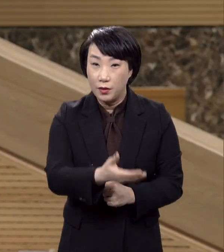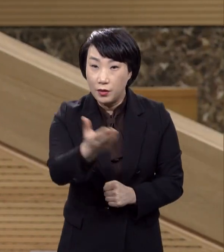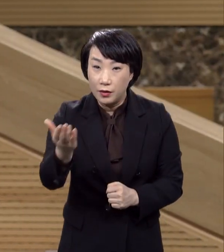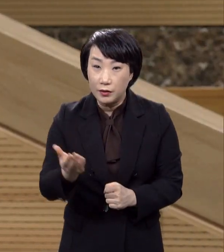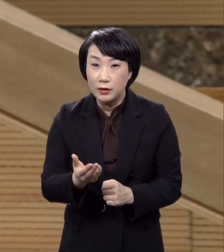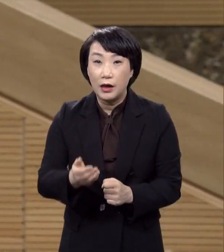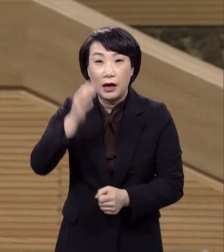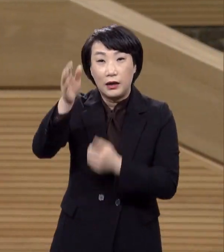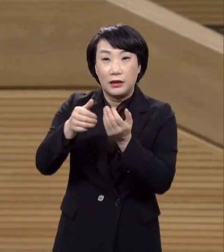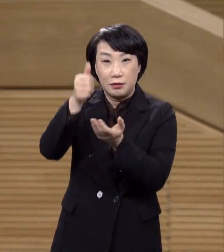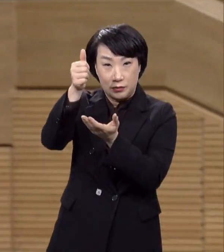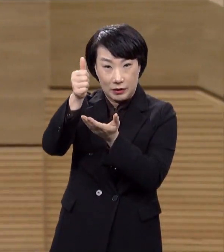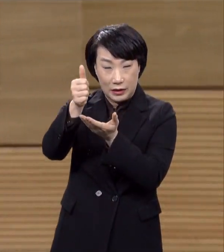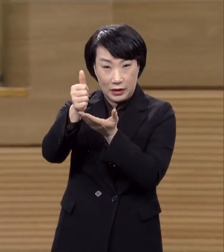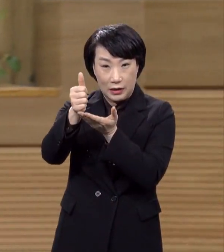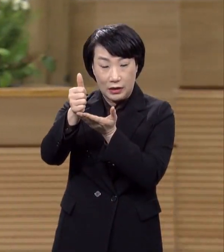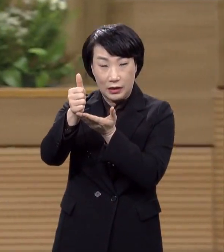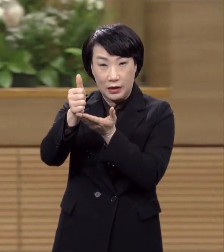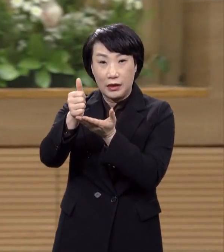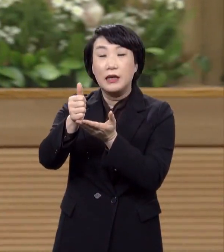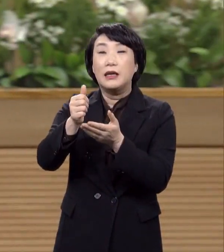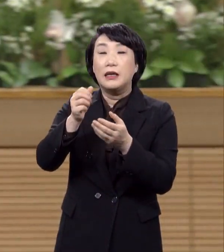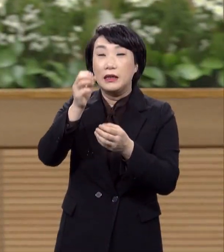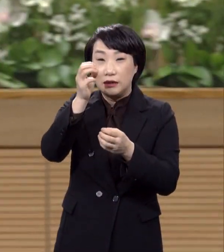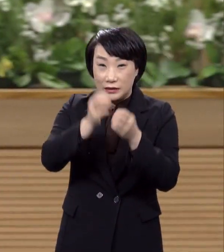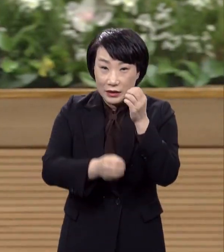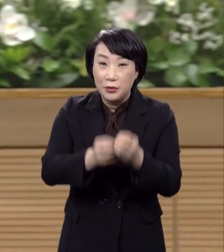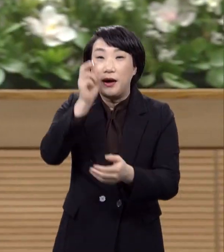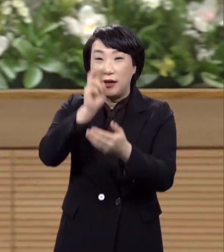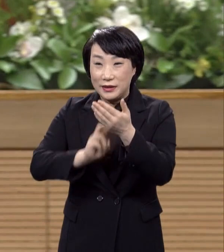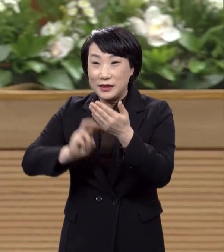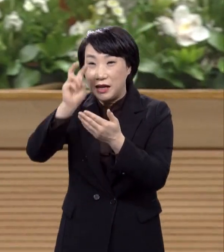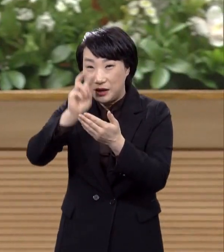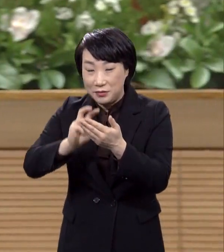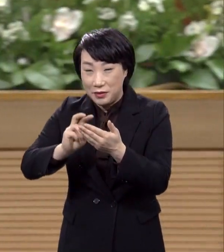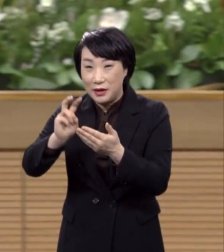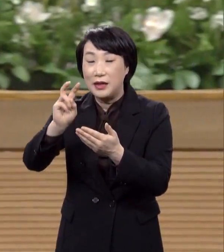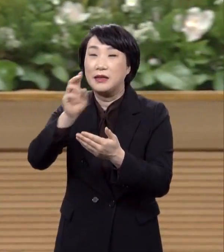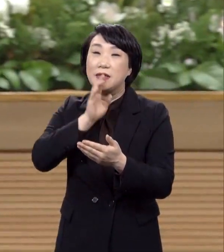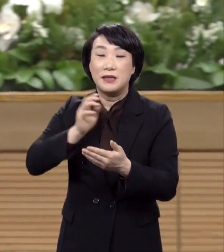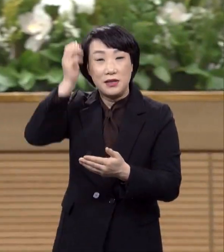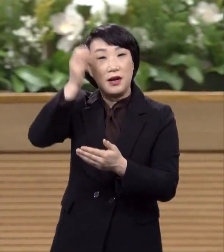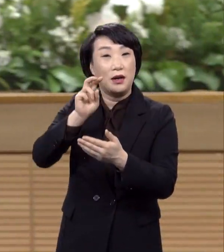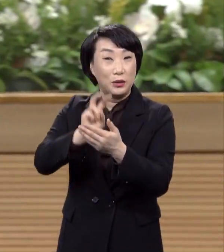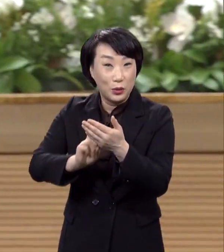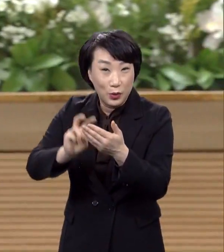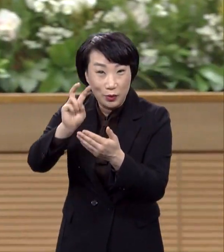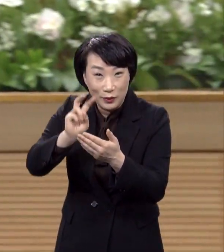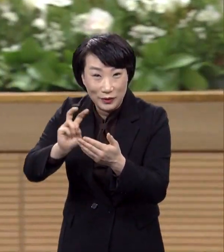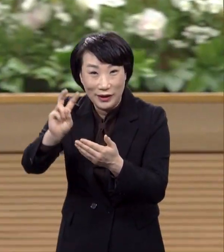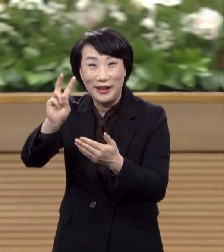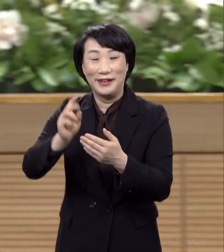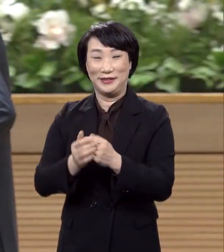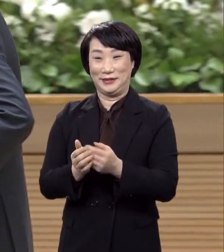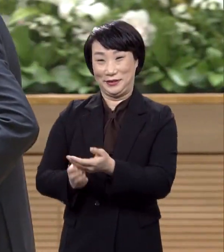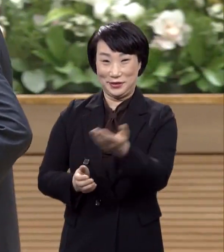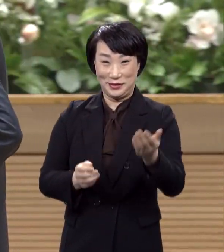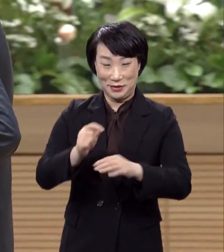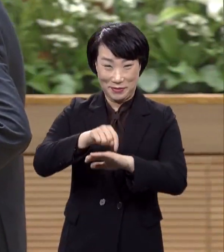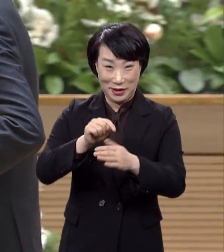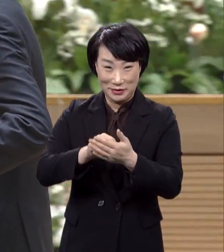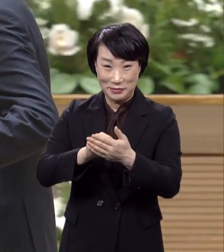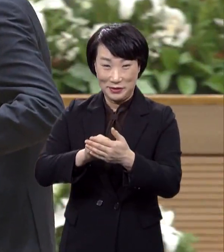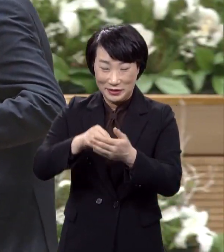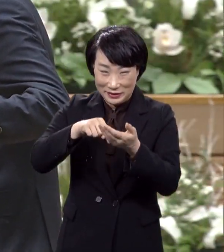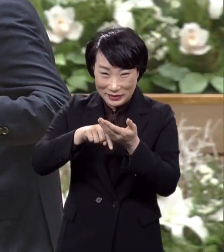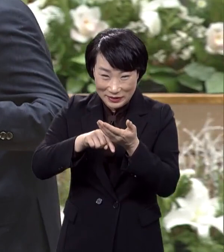너희는 하나님 앞에 시와 찬미와 신령한 노래들로 너희